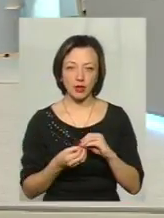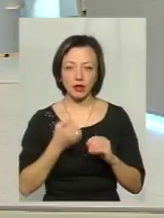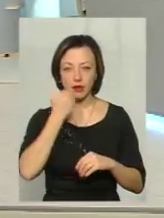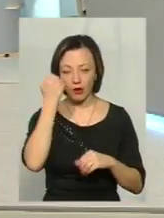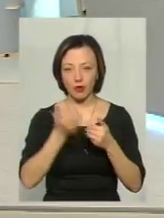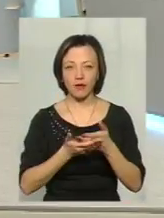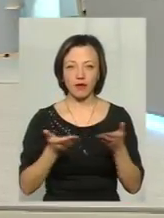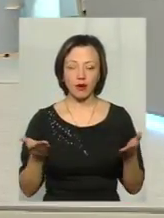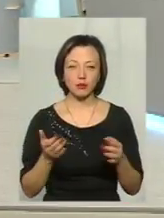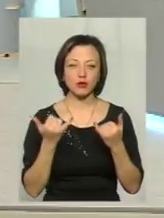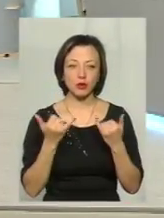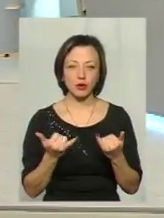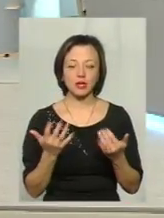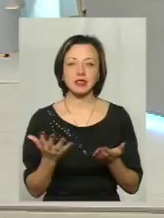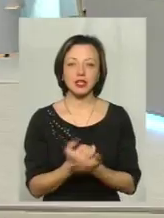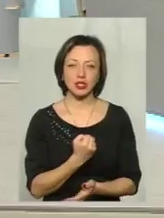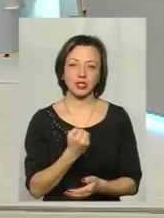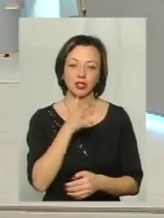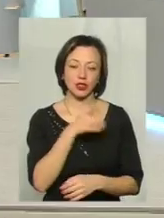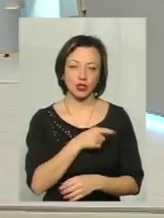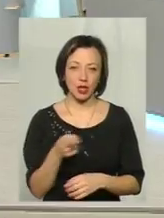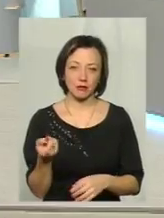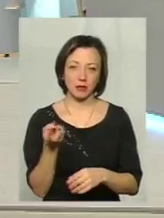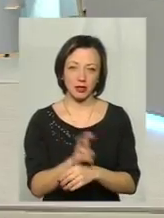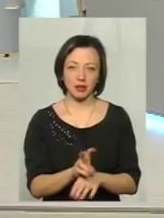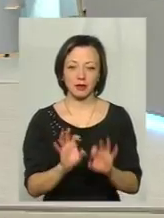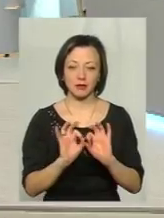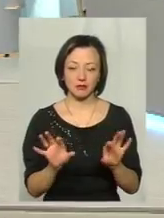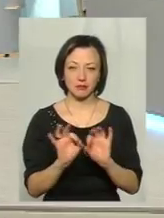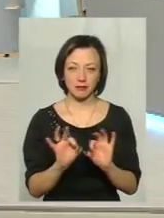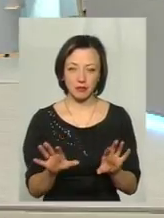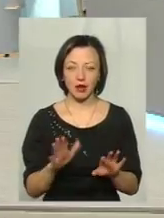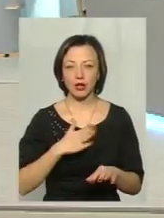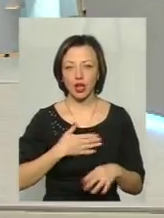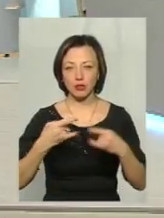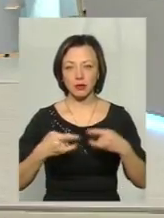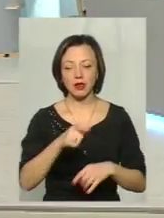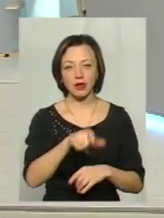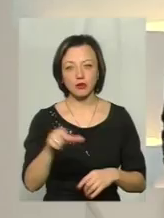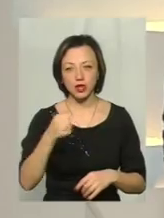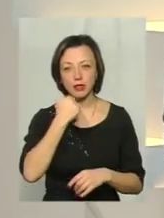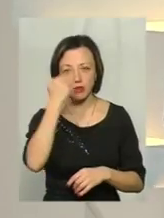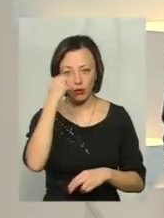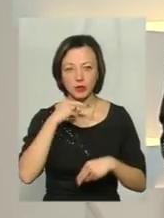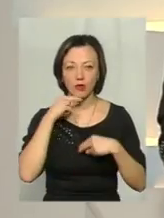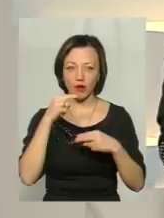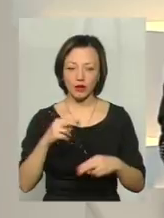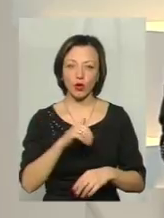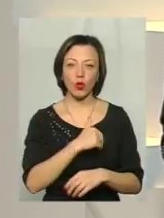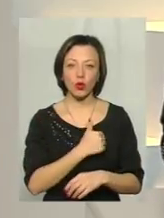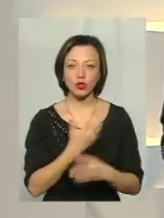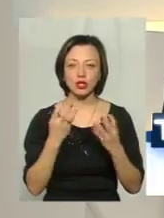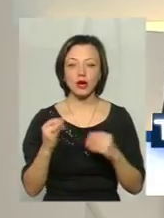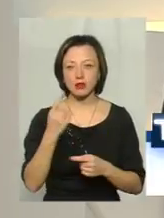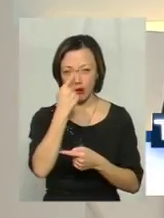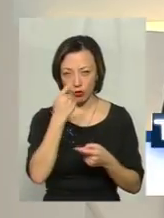Дякую вам обом, що сьогодні знайшли час, щоб прийти у цю студію. Нашим телеглядачам дякую за увагу. Хочу ще